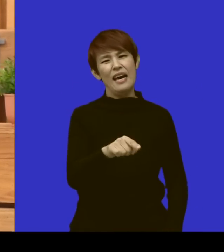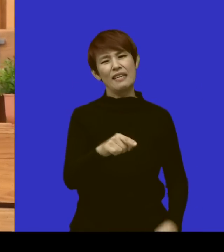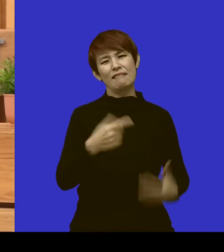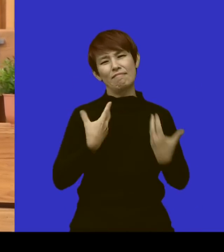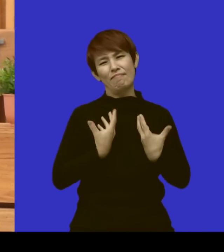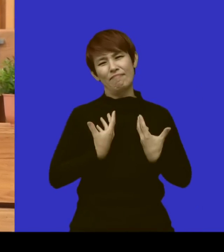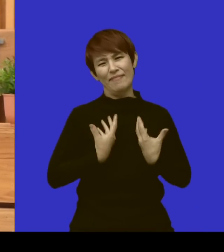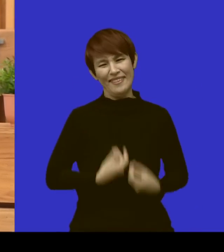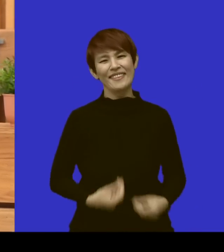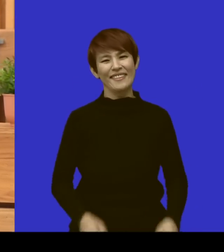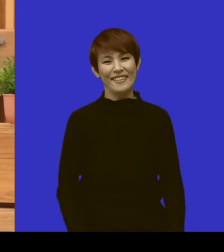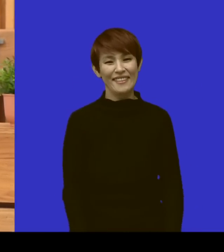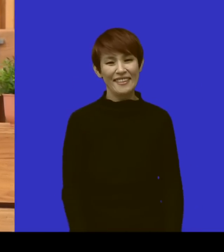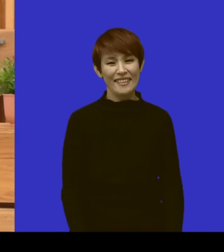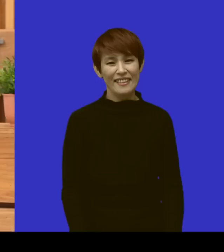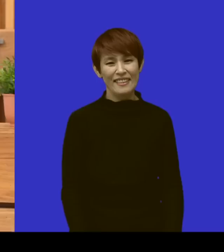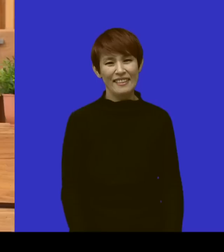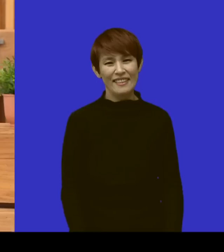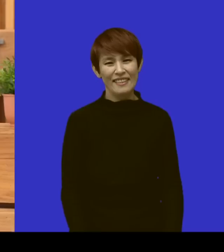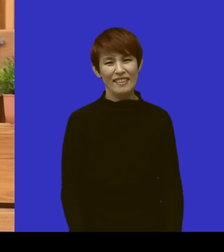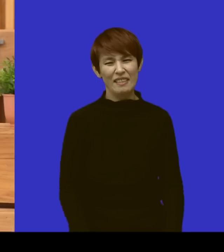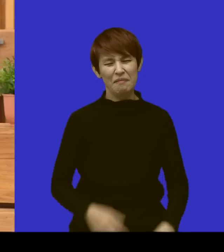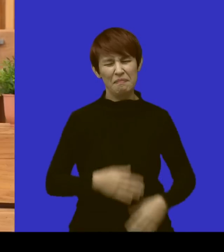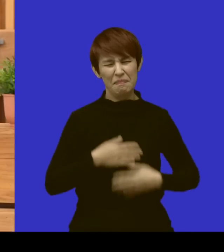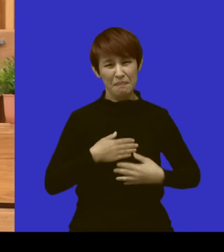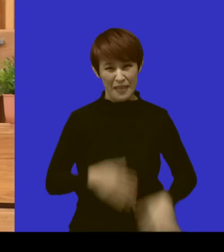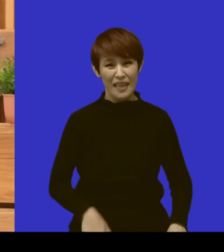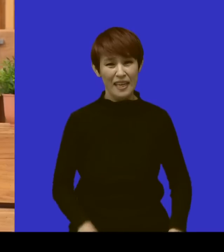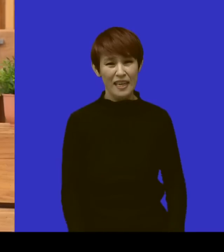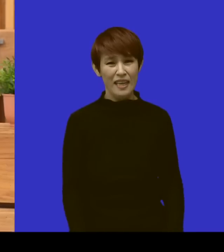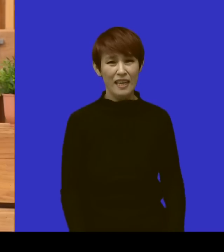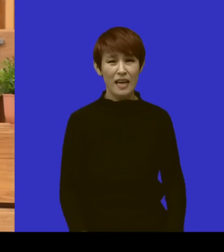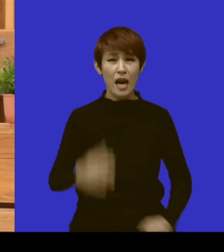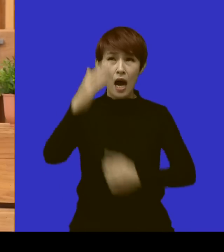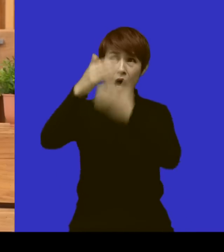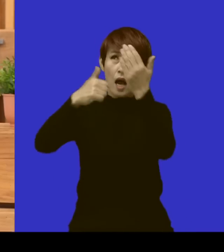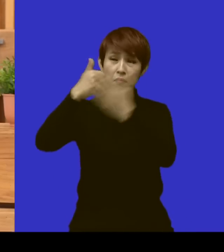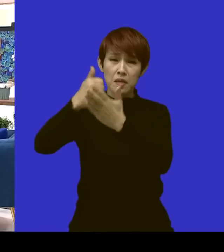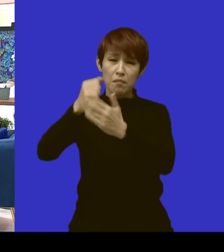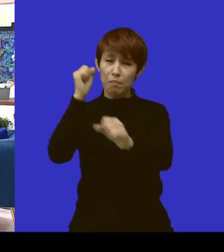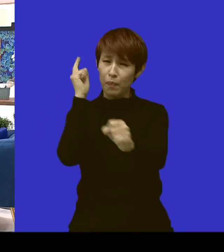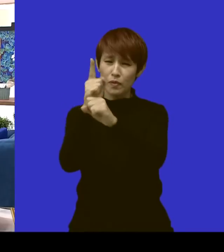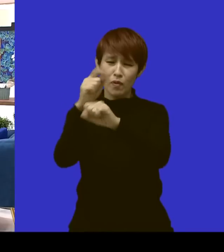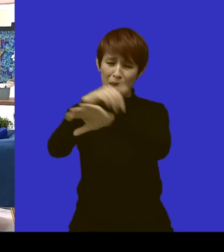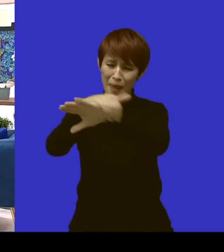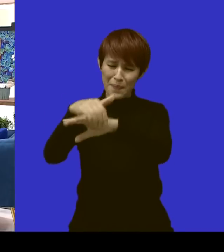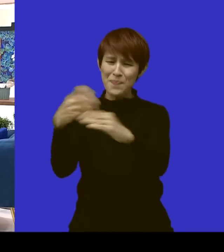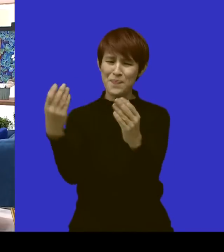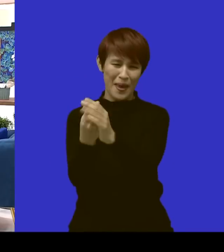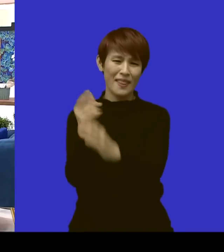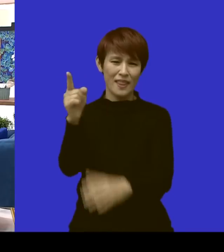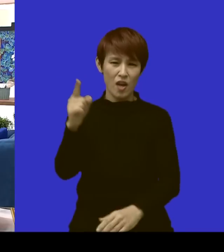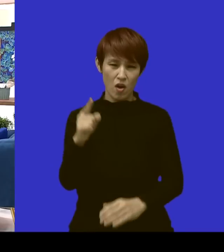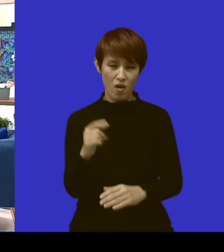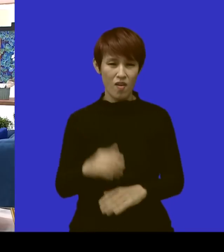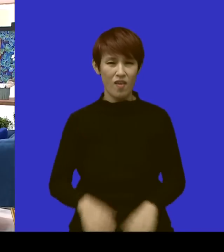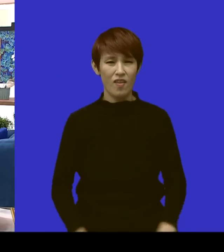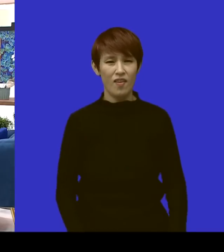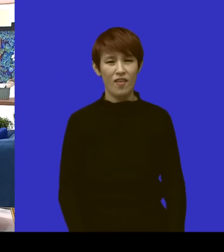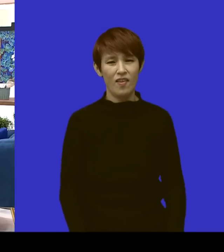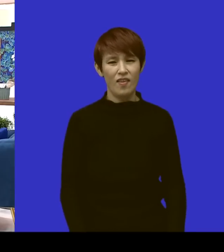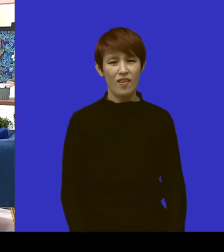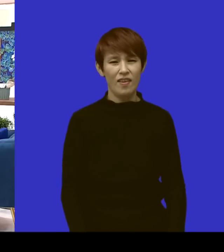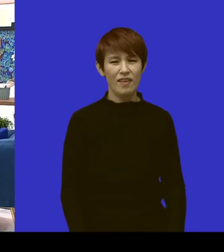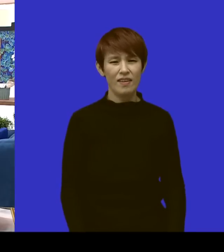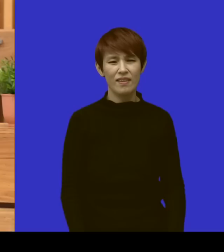오는 실망감들이 크니까 네, 지치잖아요. 네. 근데 저분이 큐시트를 다 짜놨거든요. 이미. 그렇죠? 어디서 등장하고 어디서 퇴장하고